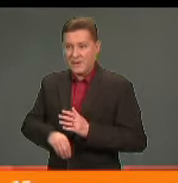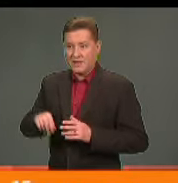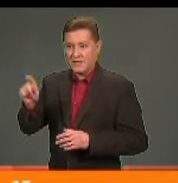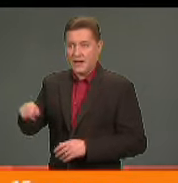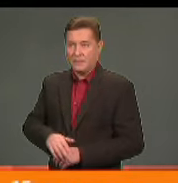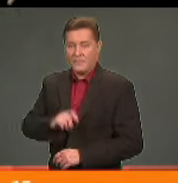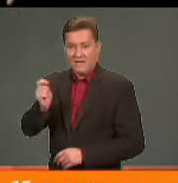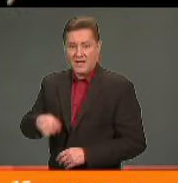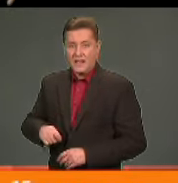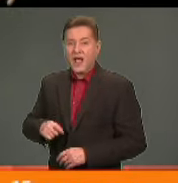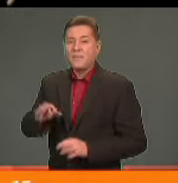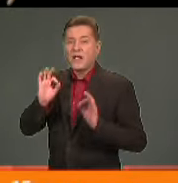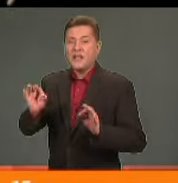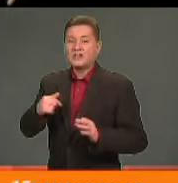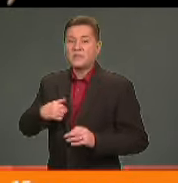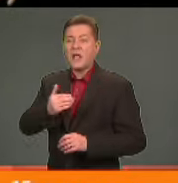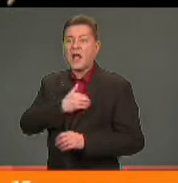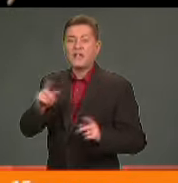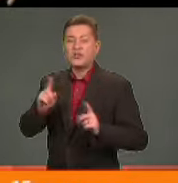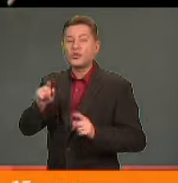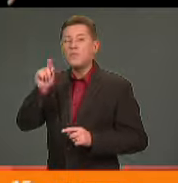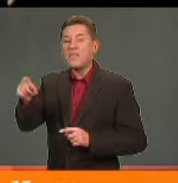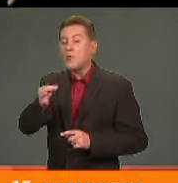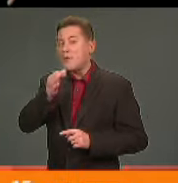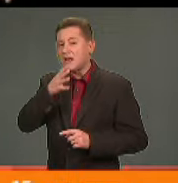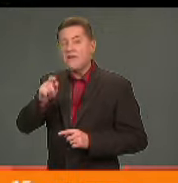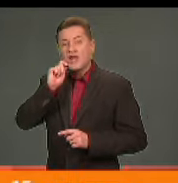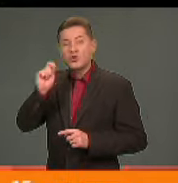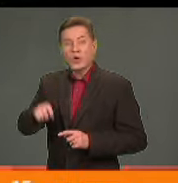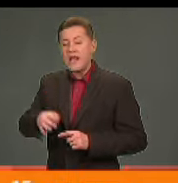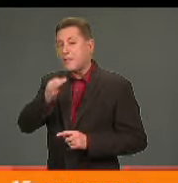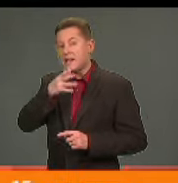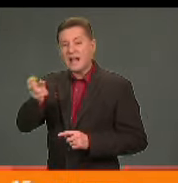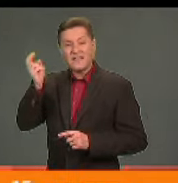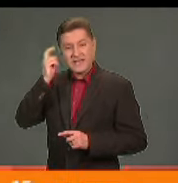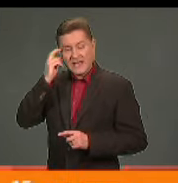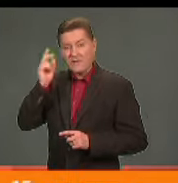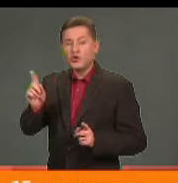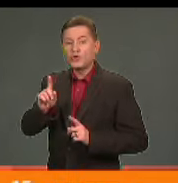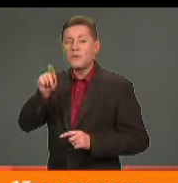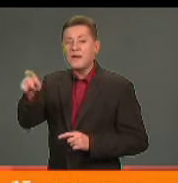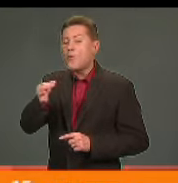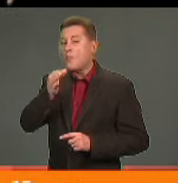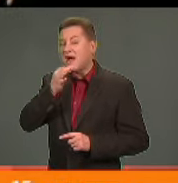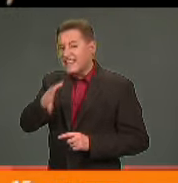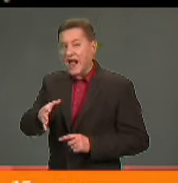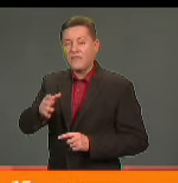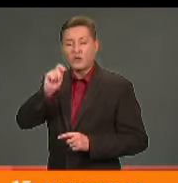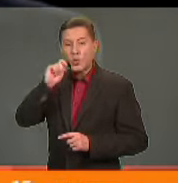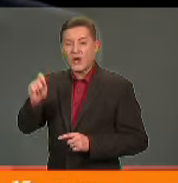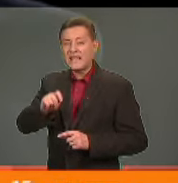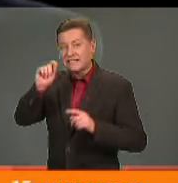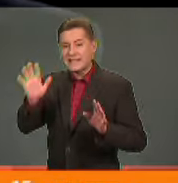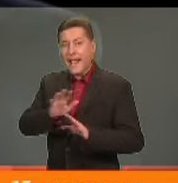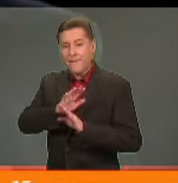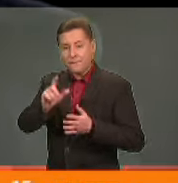мне хотелось, чтобы ему понравилась Украина, ему понравился Киев, чтобы ему понравились, наконец, украинские песни. Потому